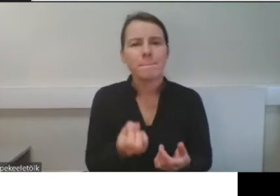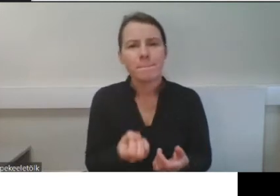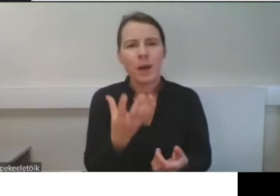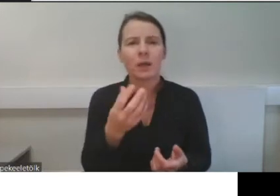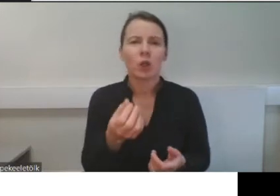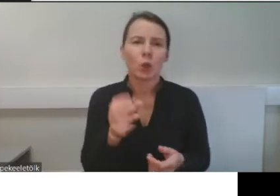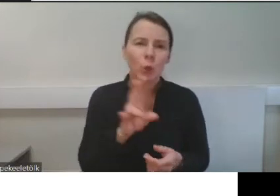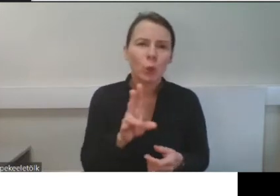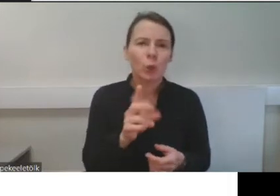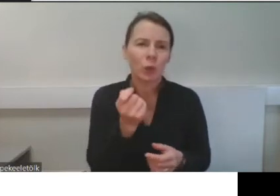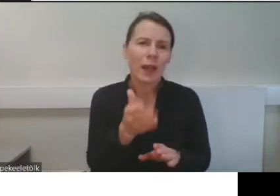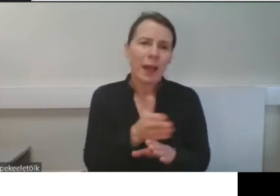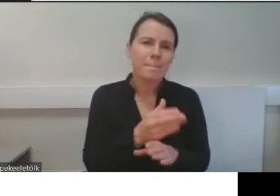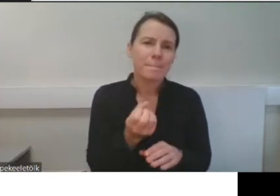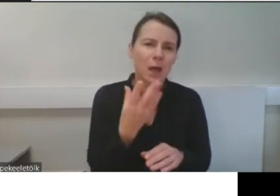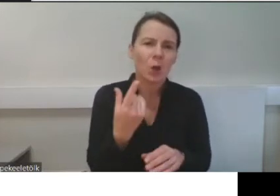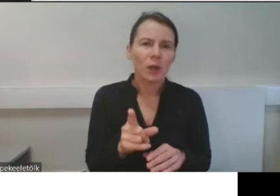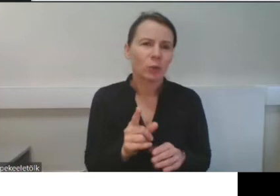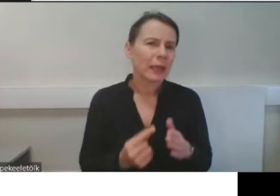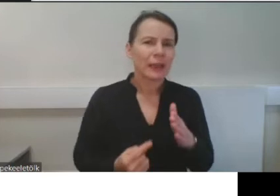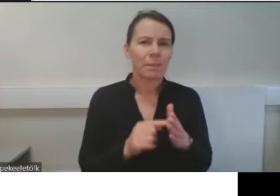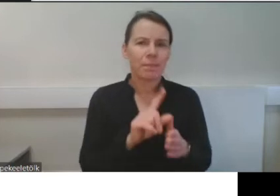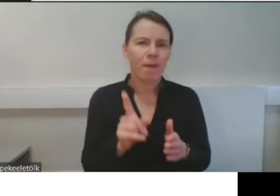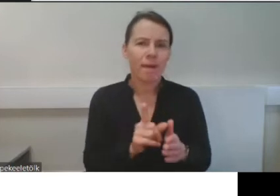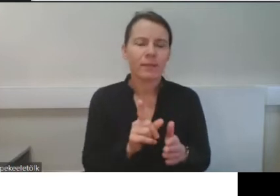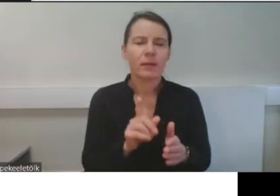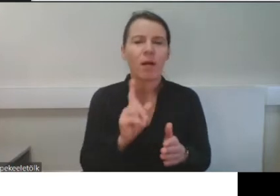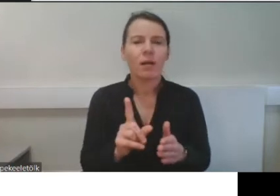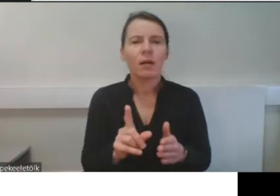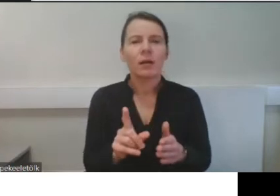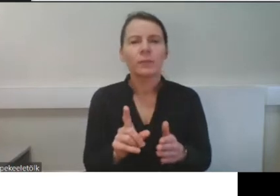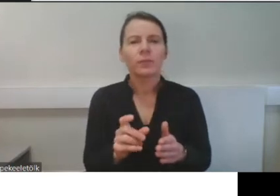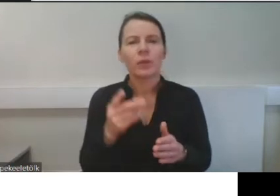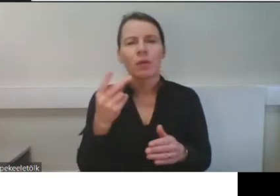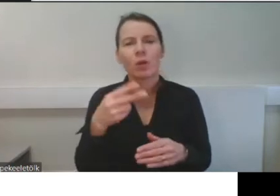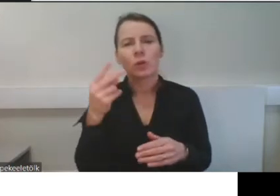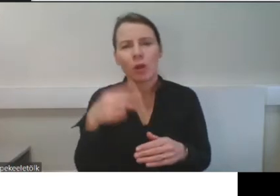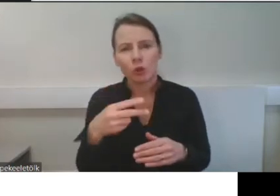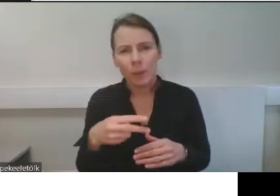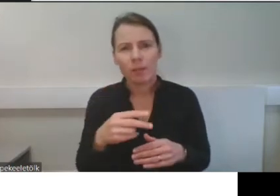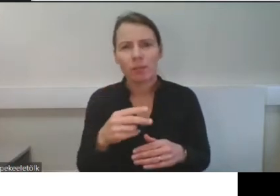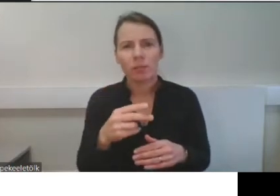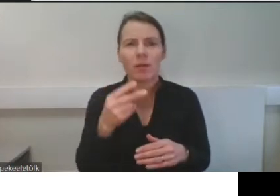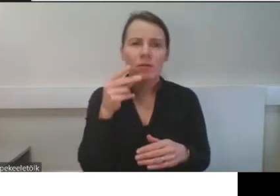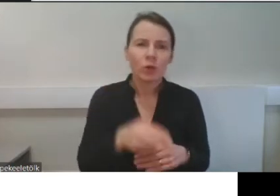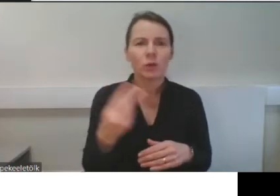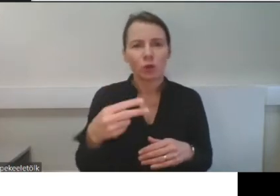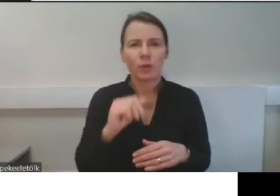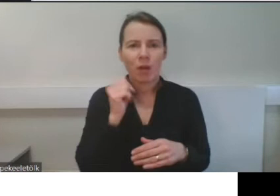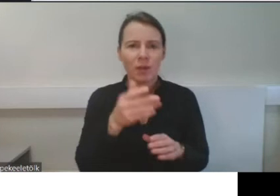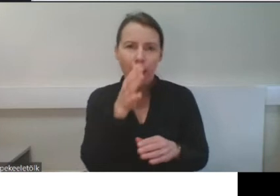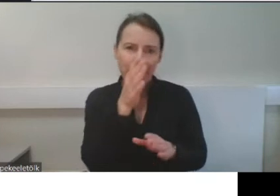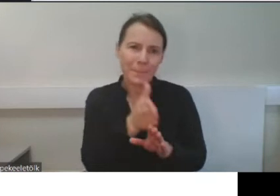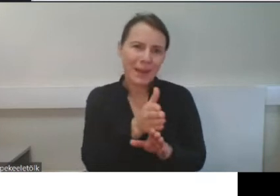millise siis vajadusega need inimesed on ja millist abi siis KOV neile inimestele pakub. STAR-i